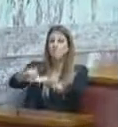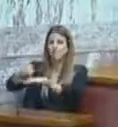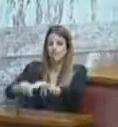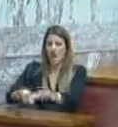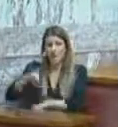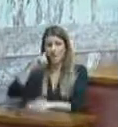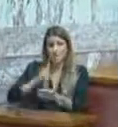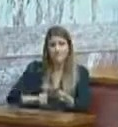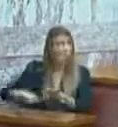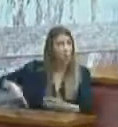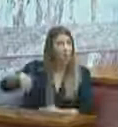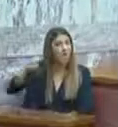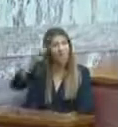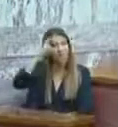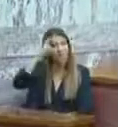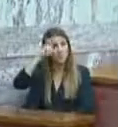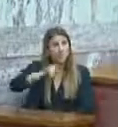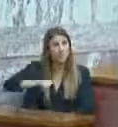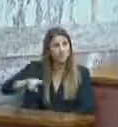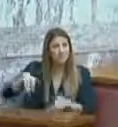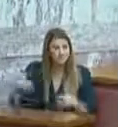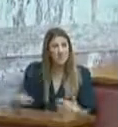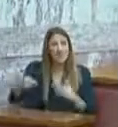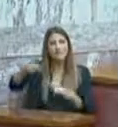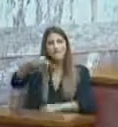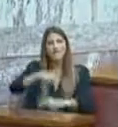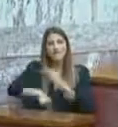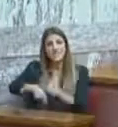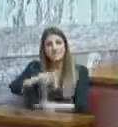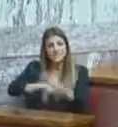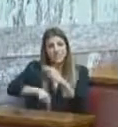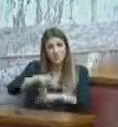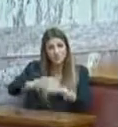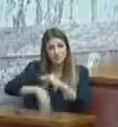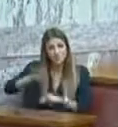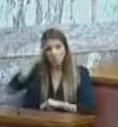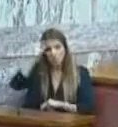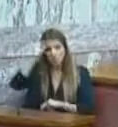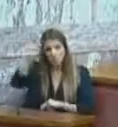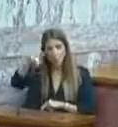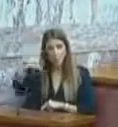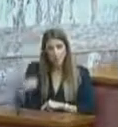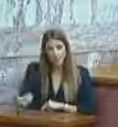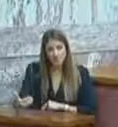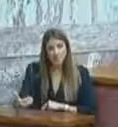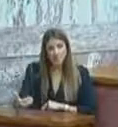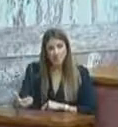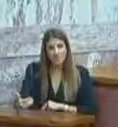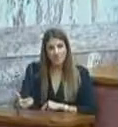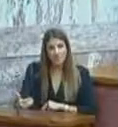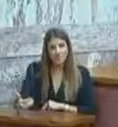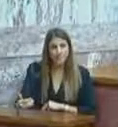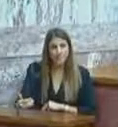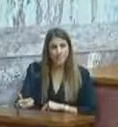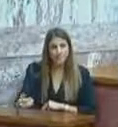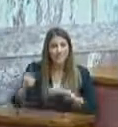θυμούνται οι συνάδελφοι του ΣΥΡΙΖΑ, ότι ψηφίζουν οριστικά τη μη ουσιαστική